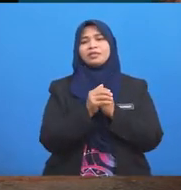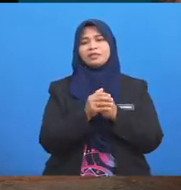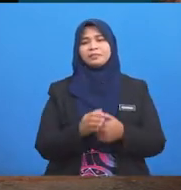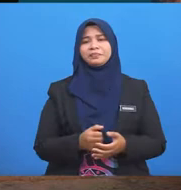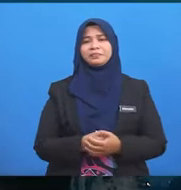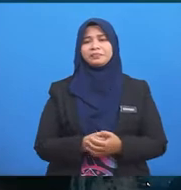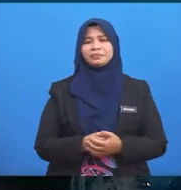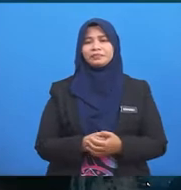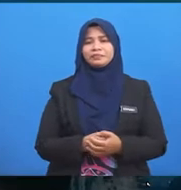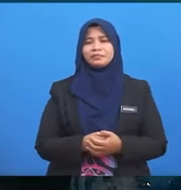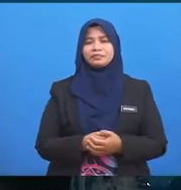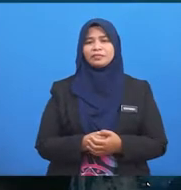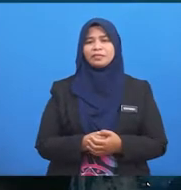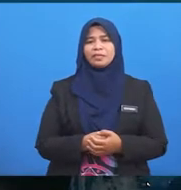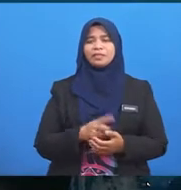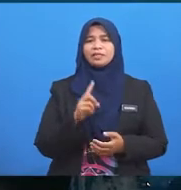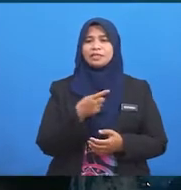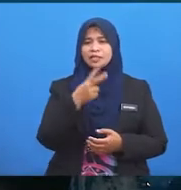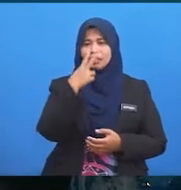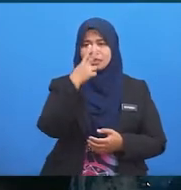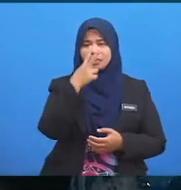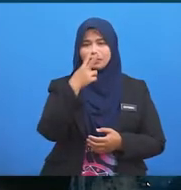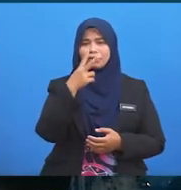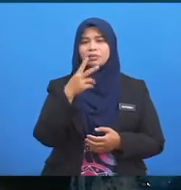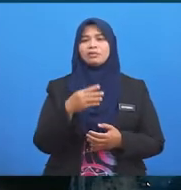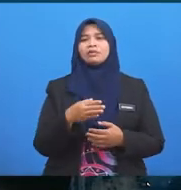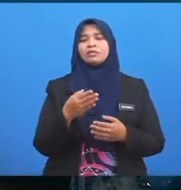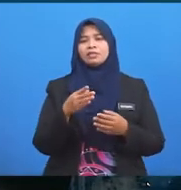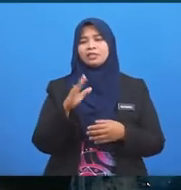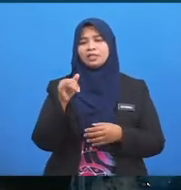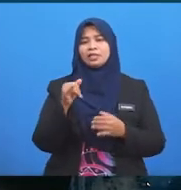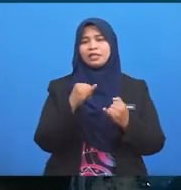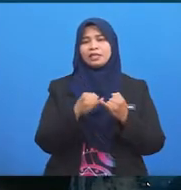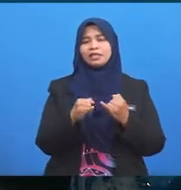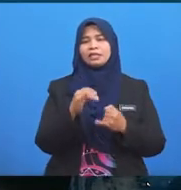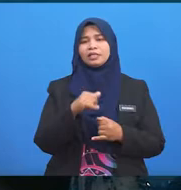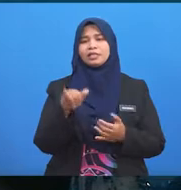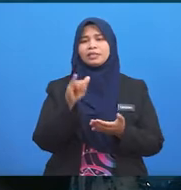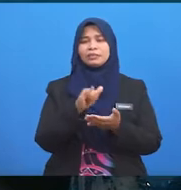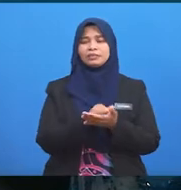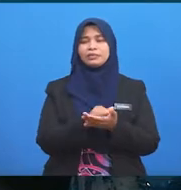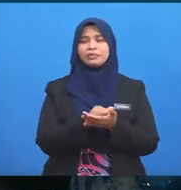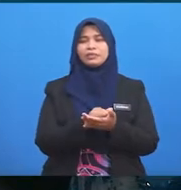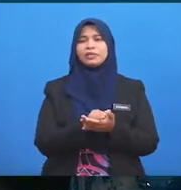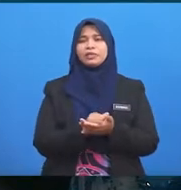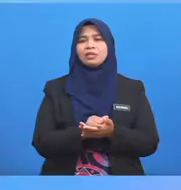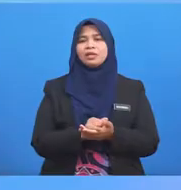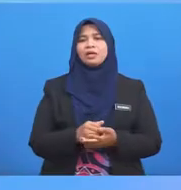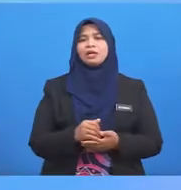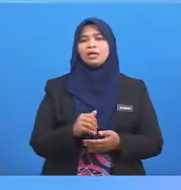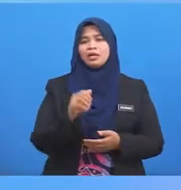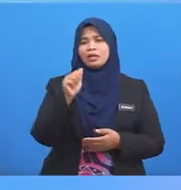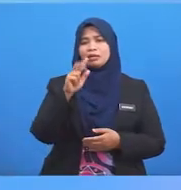ucapkan. Kita kaji pula akad tabarruk yang terakhir dalam tajuk ini iaitu